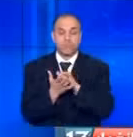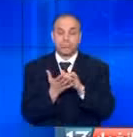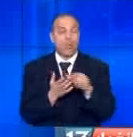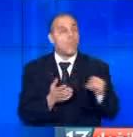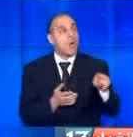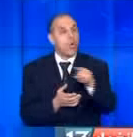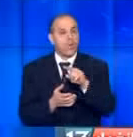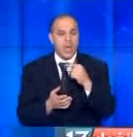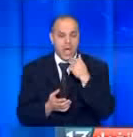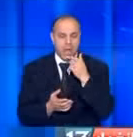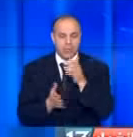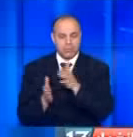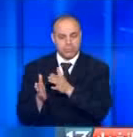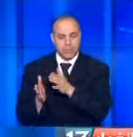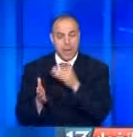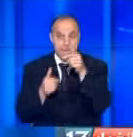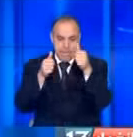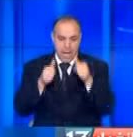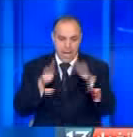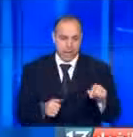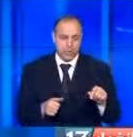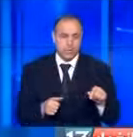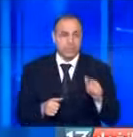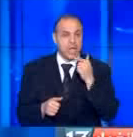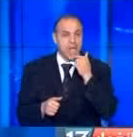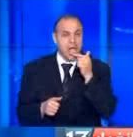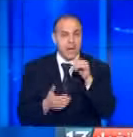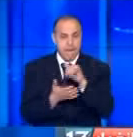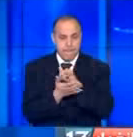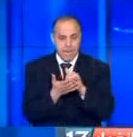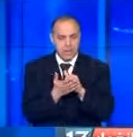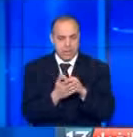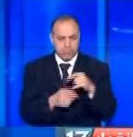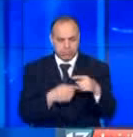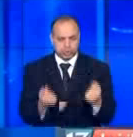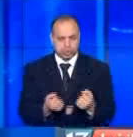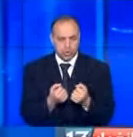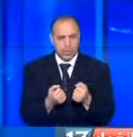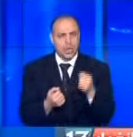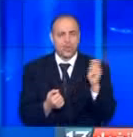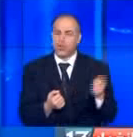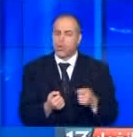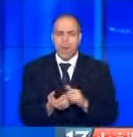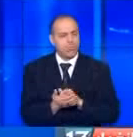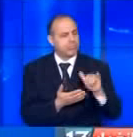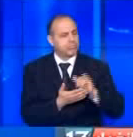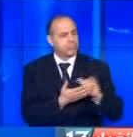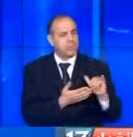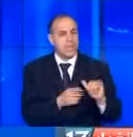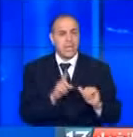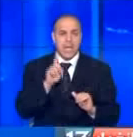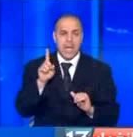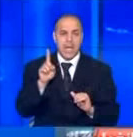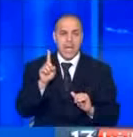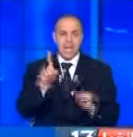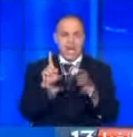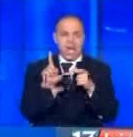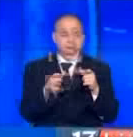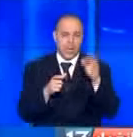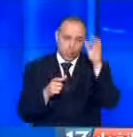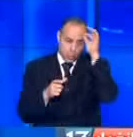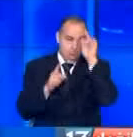التونسية. في جابس ارتفعت حالات التسمم في صفوف الطلبة إلى 191 حالة بفضل